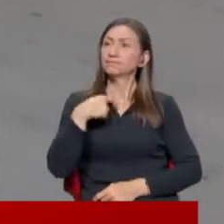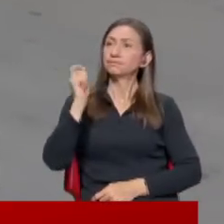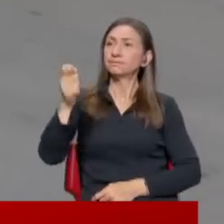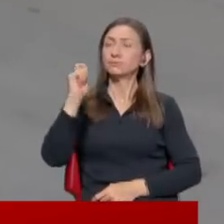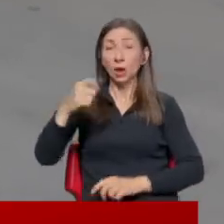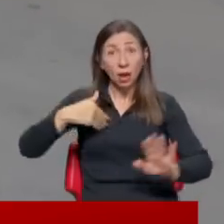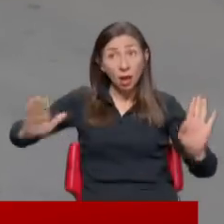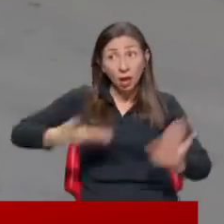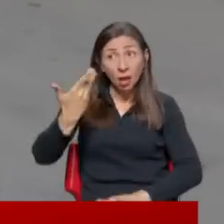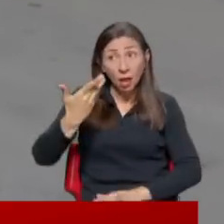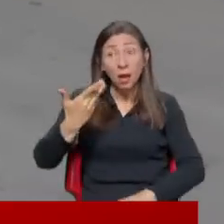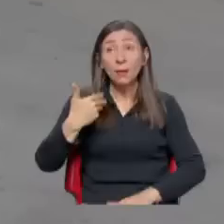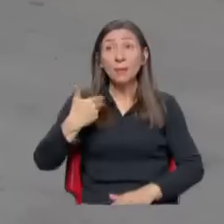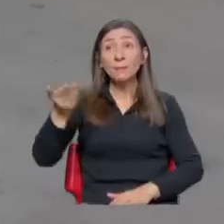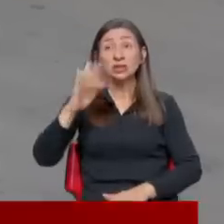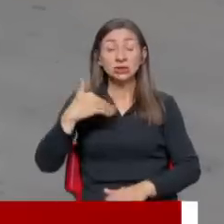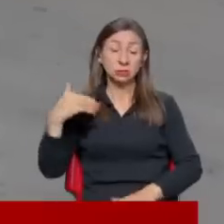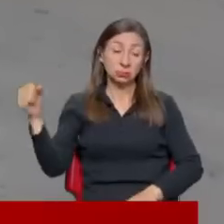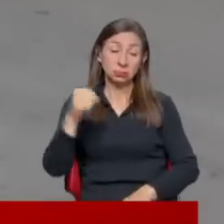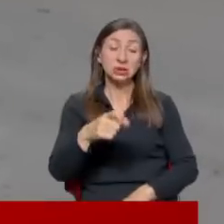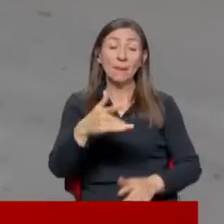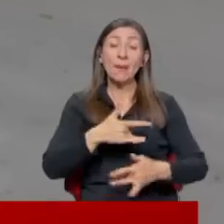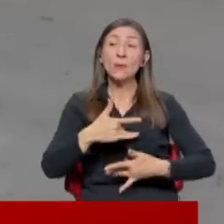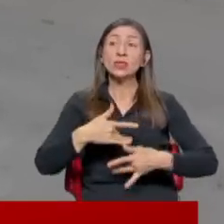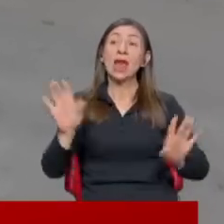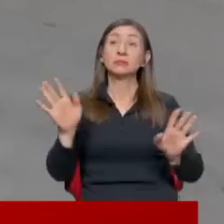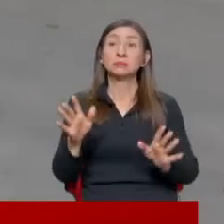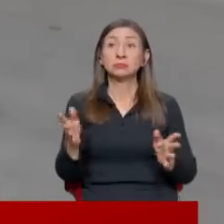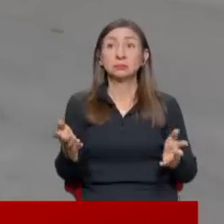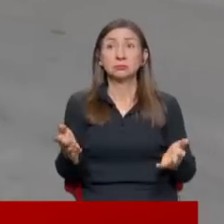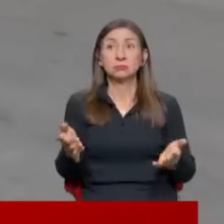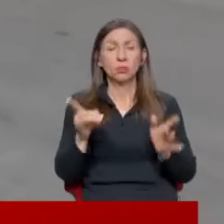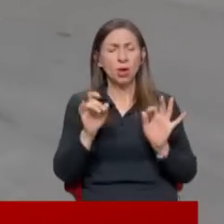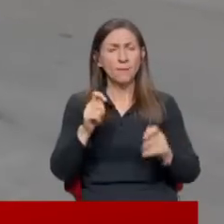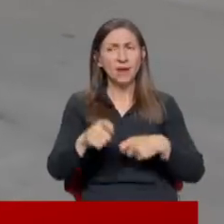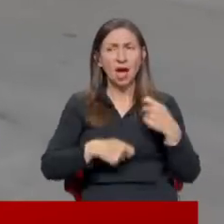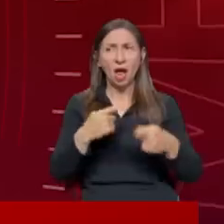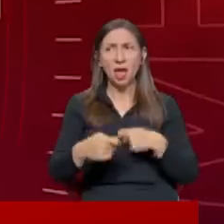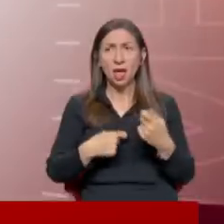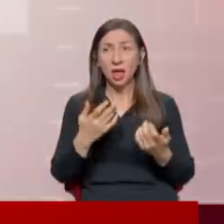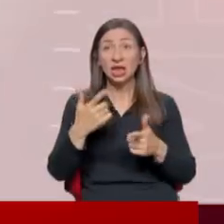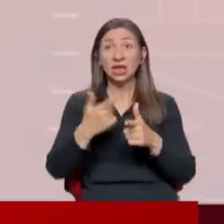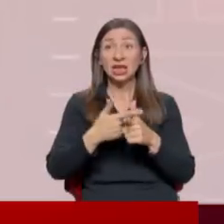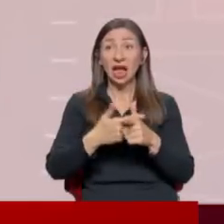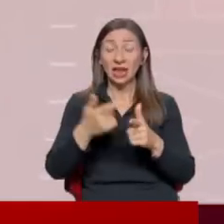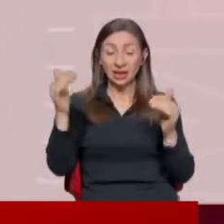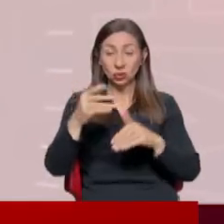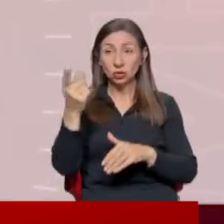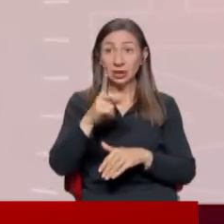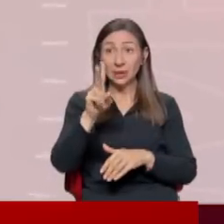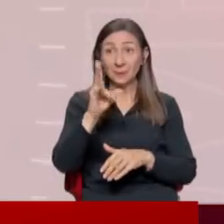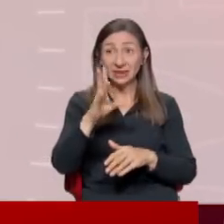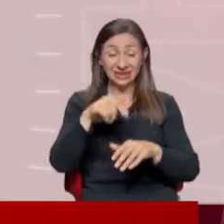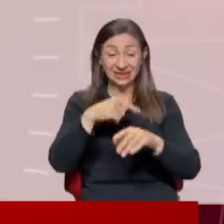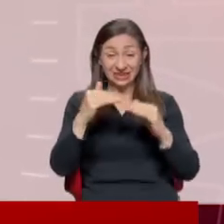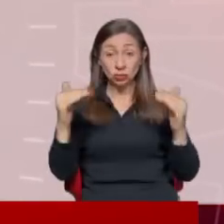rağmen çıkarttı, evet. Yani ben başkasını getiriyorum, sizden memnun değilim. İşte böyle bahaneler uydurdu. Kiralara getirilen %25